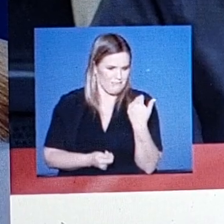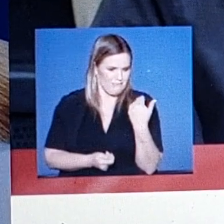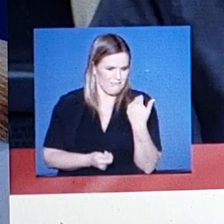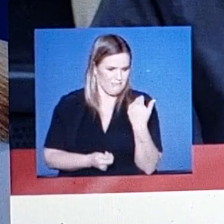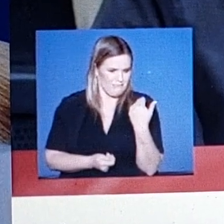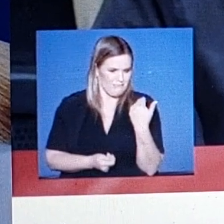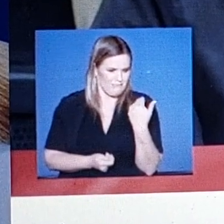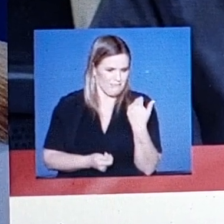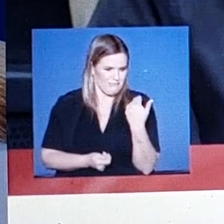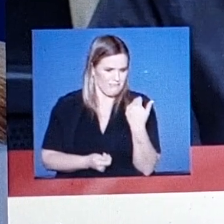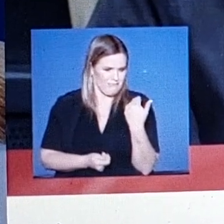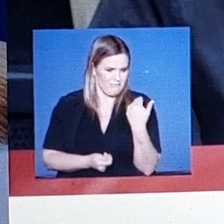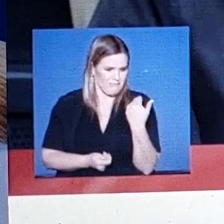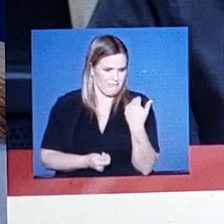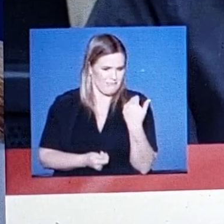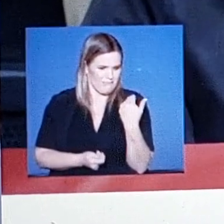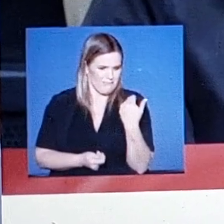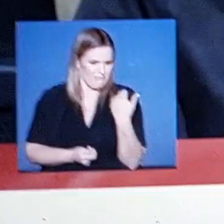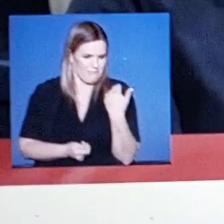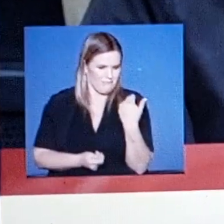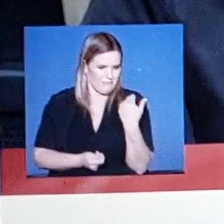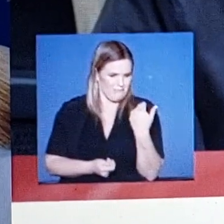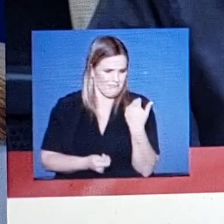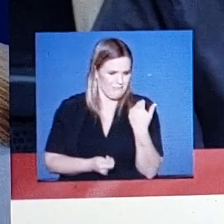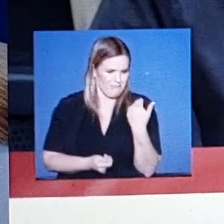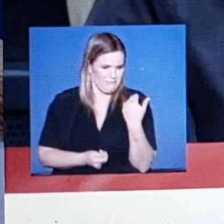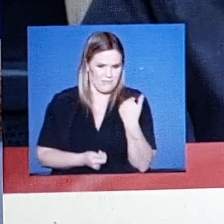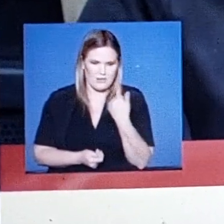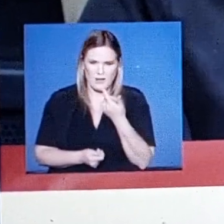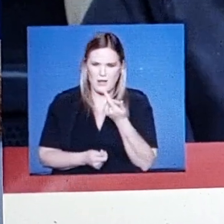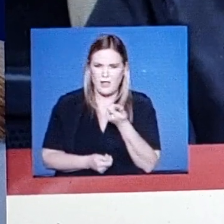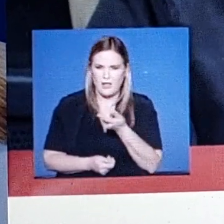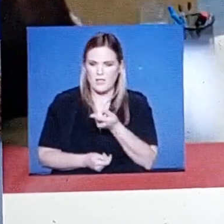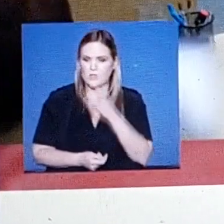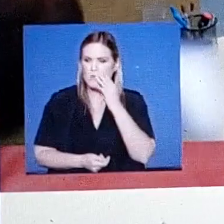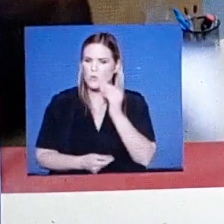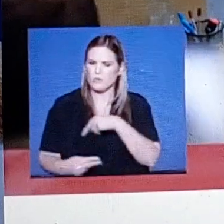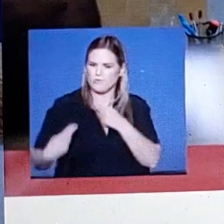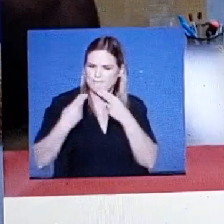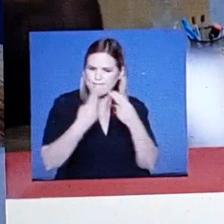Smotrich s'oppose à son tour à